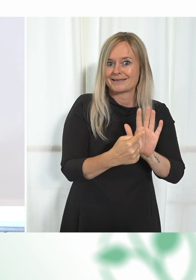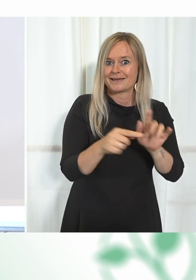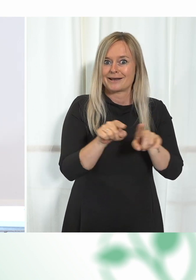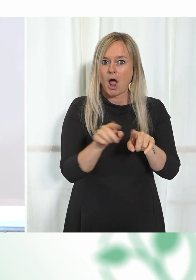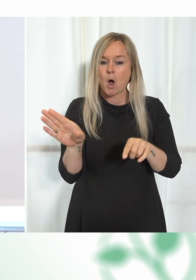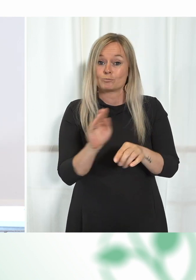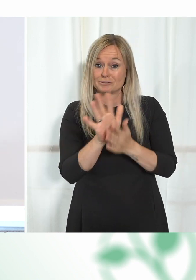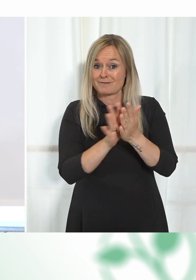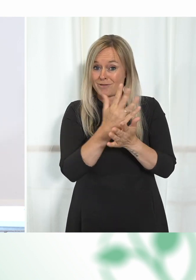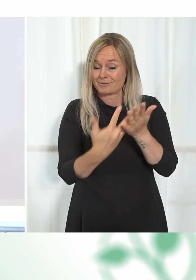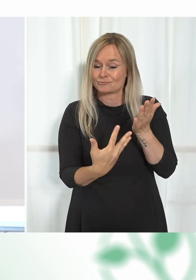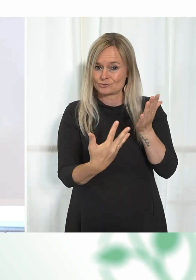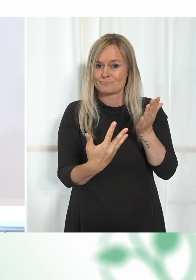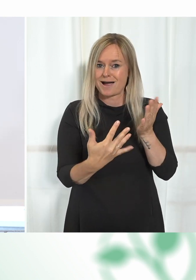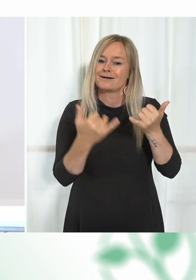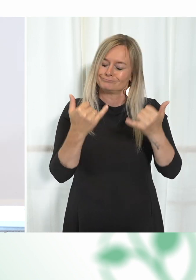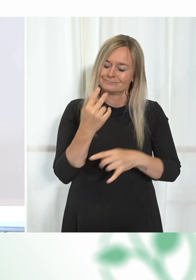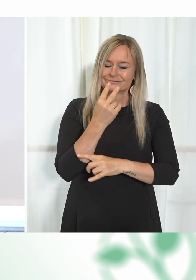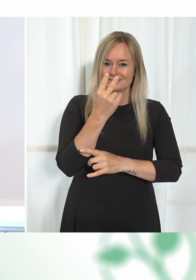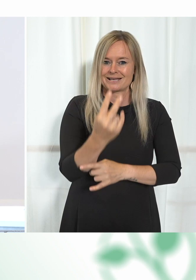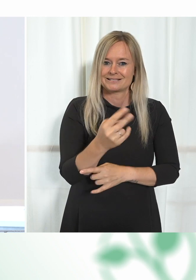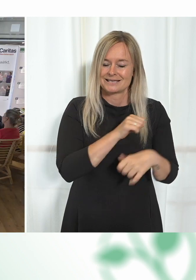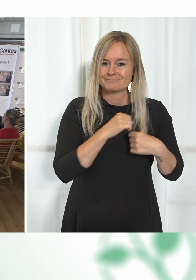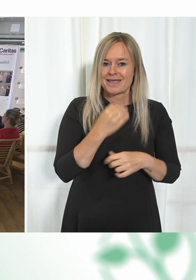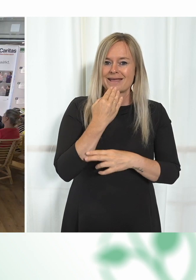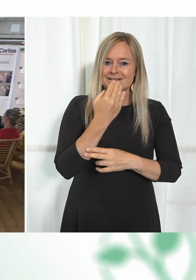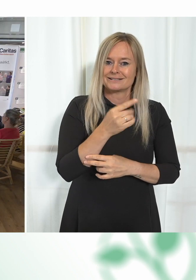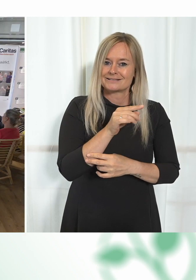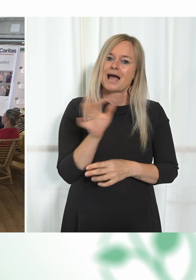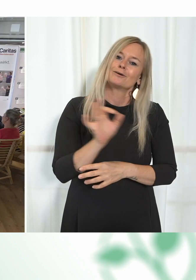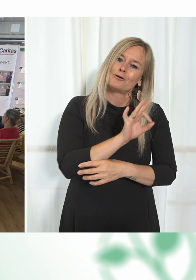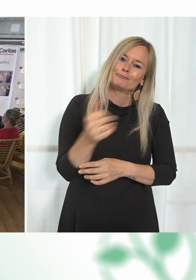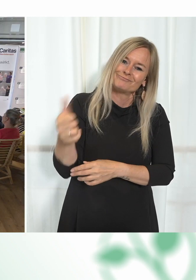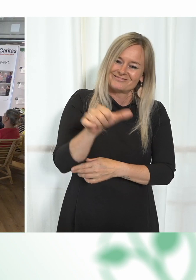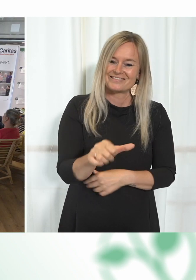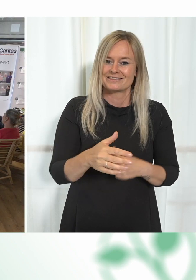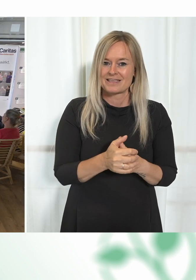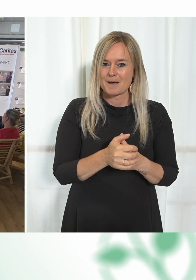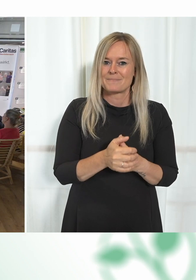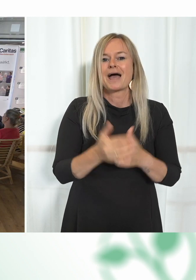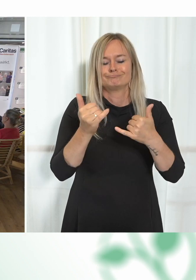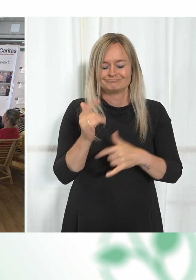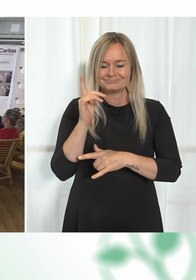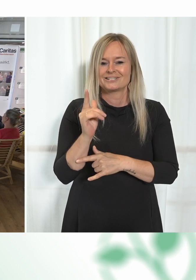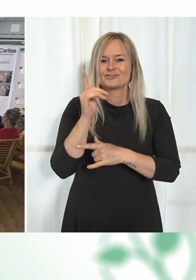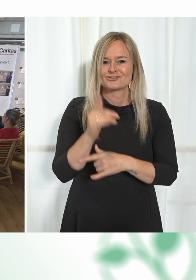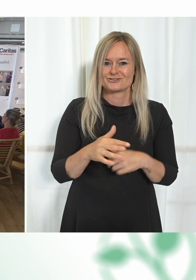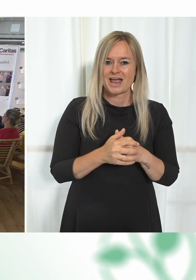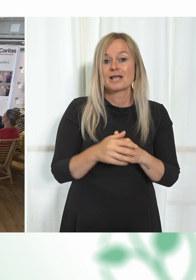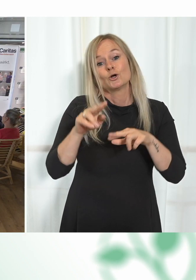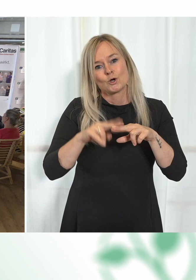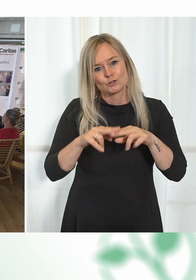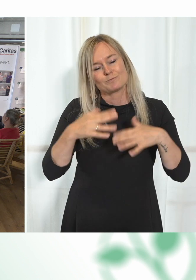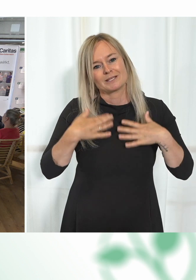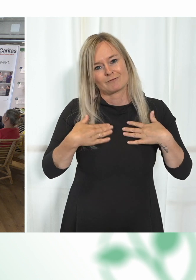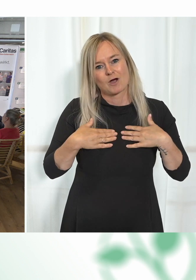ist, das sehen wir jetzt. Und damit herzlichen Dank fürs Dabeisein. Ich würde sagen, Zero Project Hymne ab und später freuen wir uns dann hier